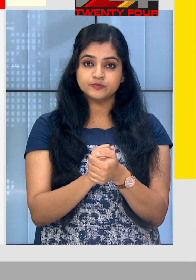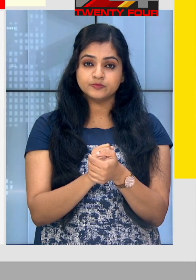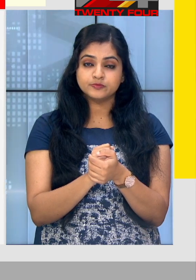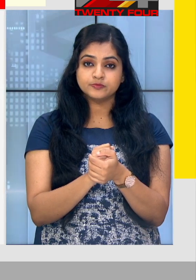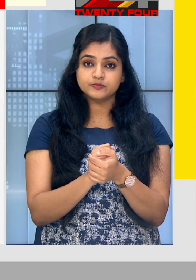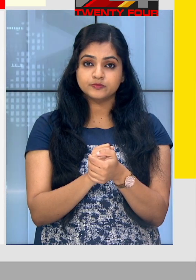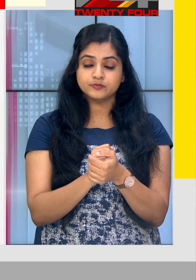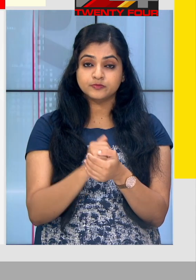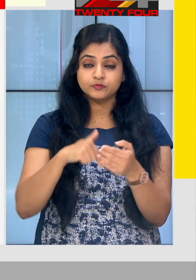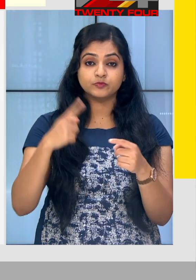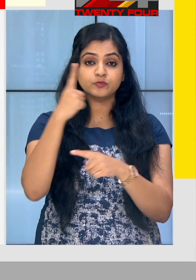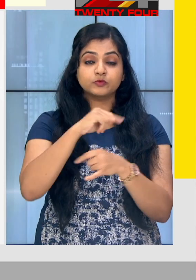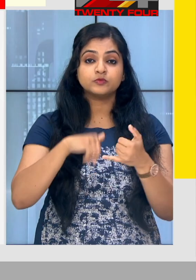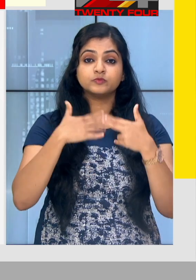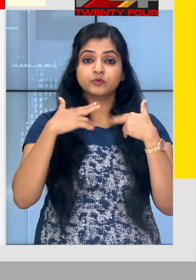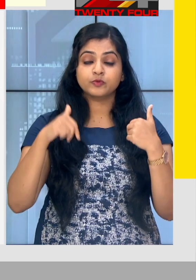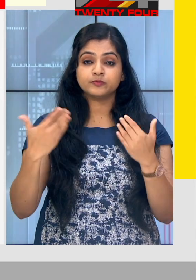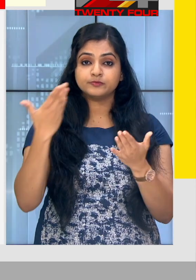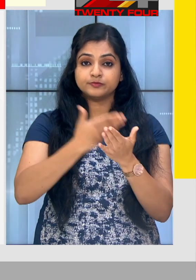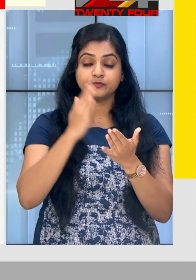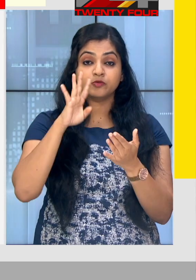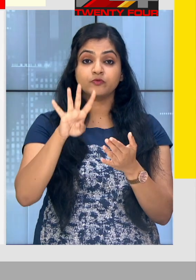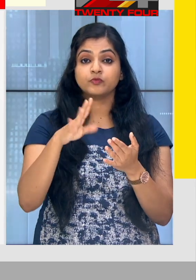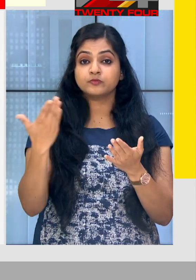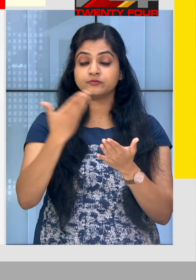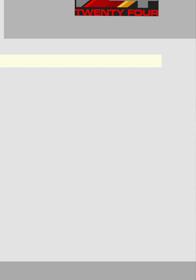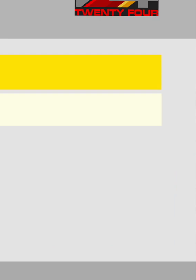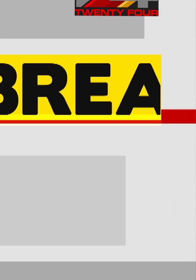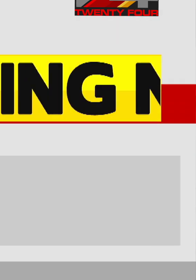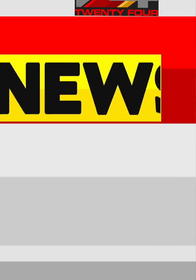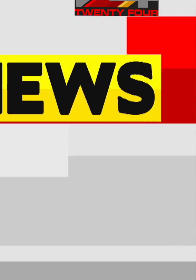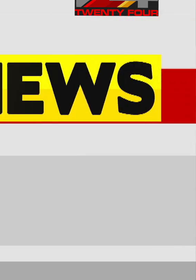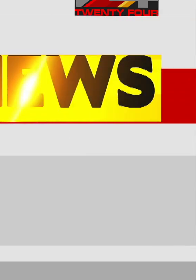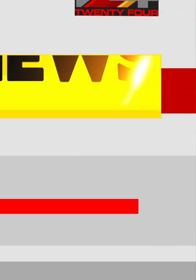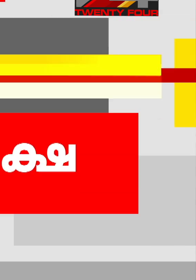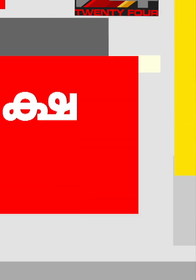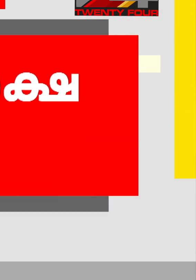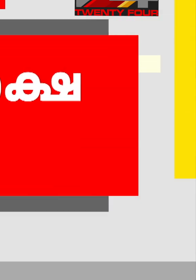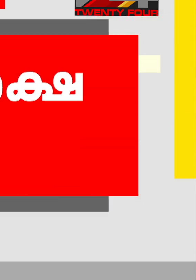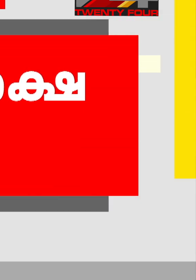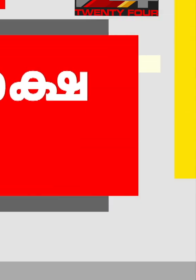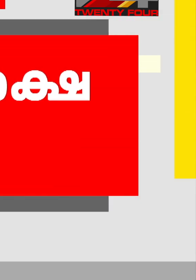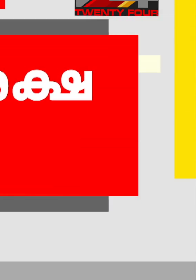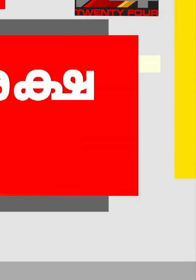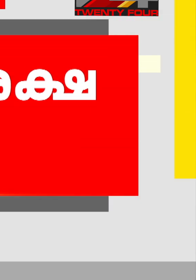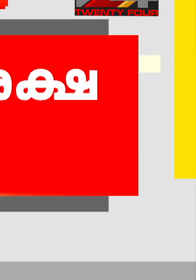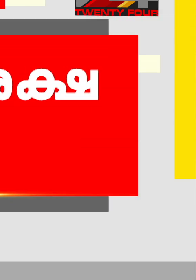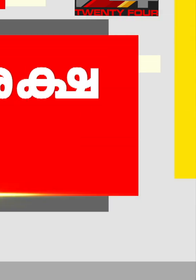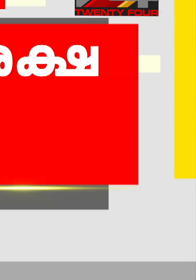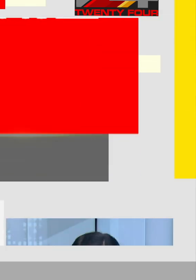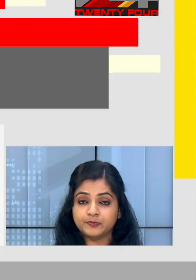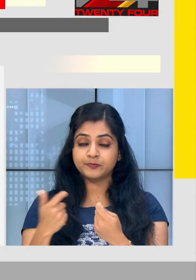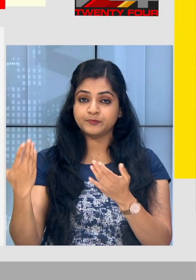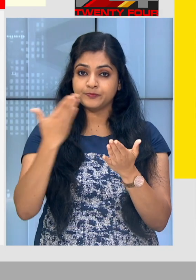ഹർജികളാണ് സുപ്രീം കോടതി ഈ വിഷയത്തിൽ പരിഗണിച്ചത്. 4 ഹർജികൾ കുക്കി വിഭാഗത്തിന്റെ വിവിധ സംഘടനകൾ നൽകിയതും,